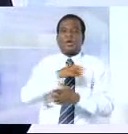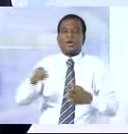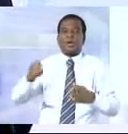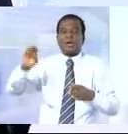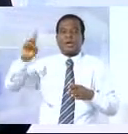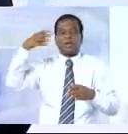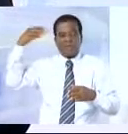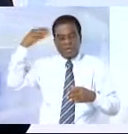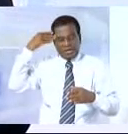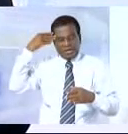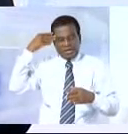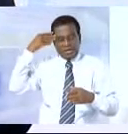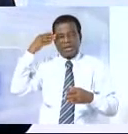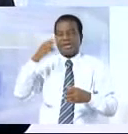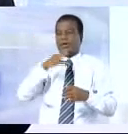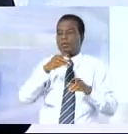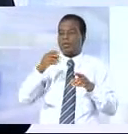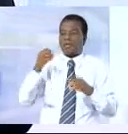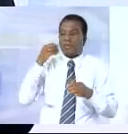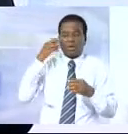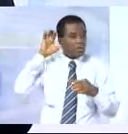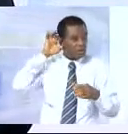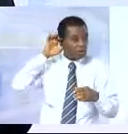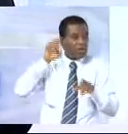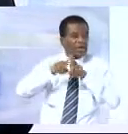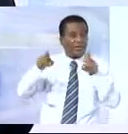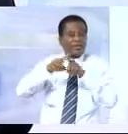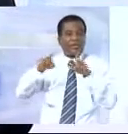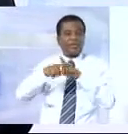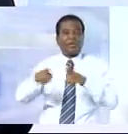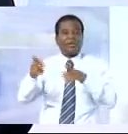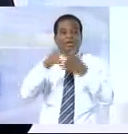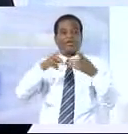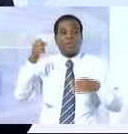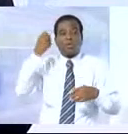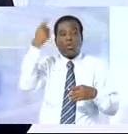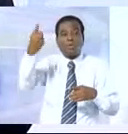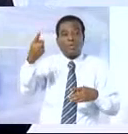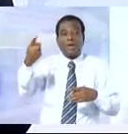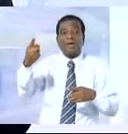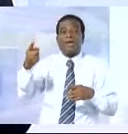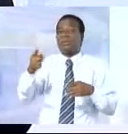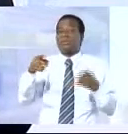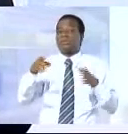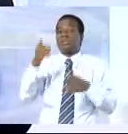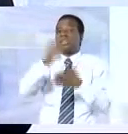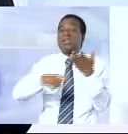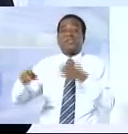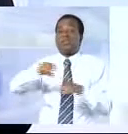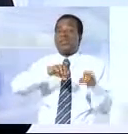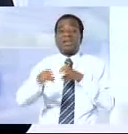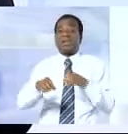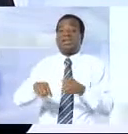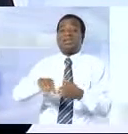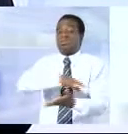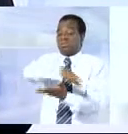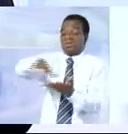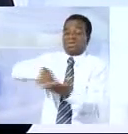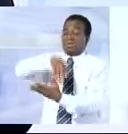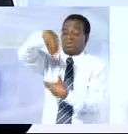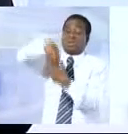et les différents syndicats. Objectif, écouter les différentes parties pour comprendre les points d'achoppement et y trouver une solution.